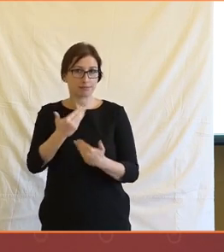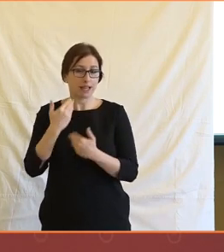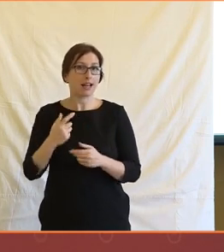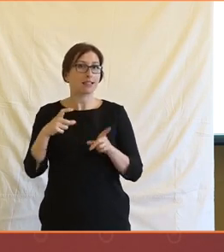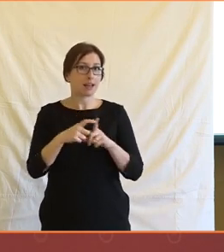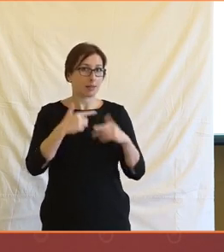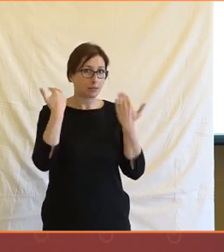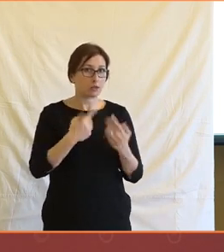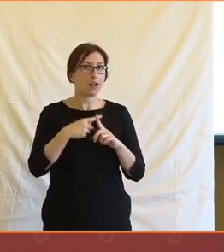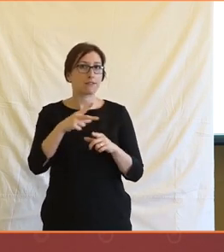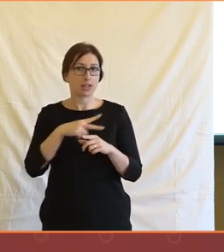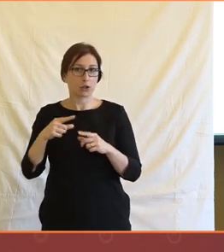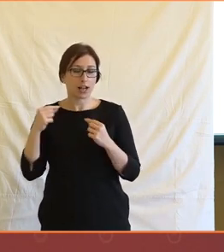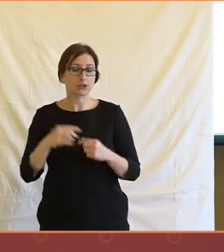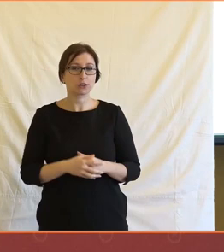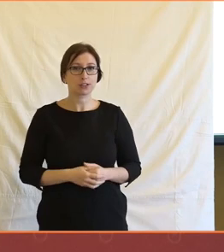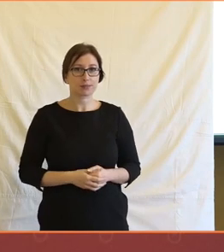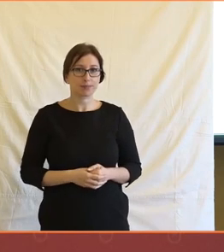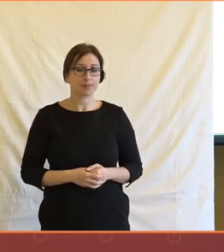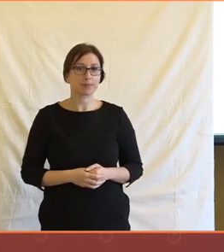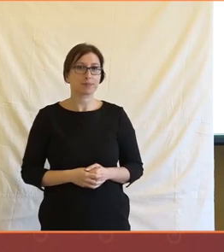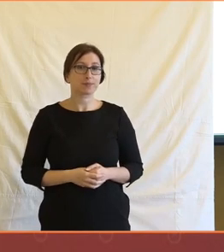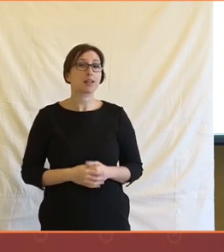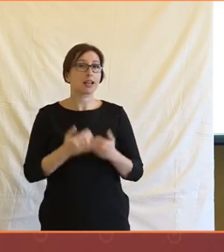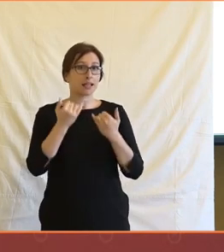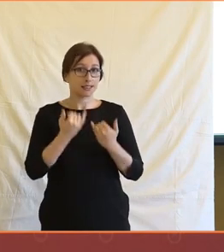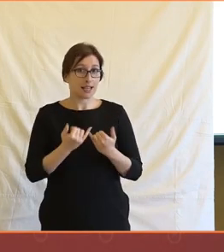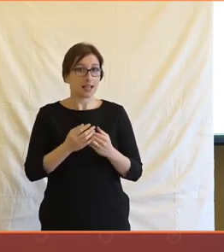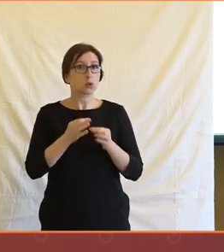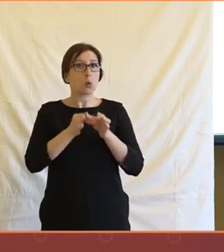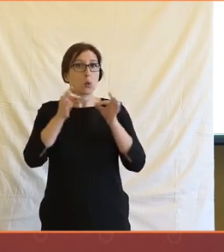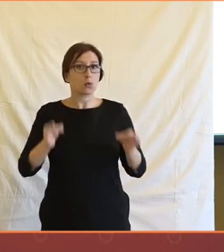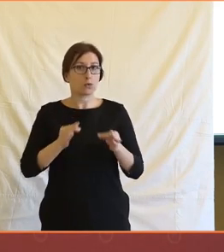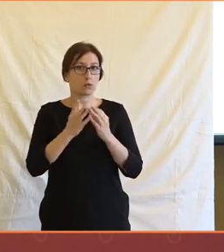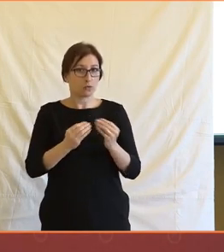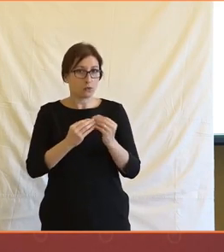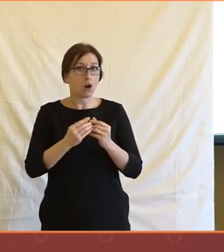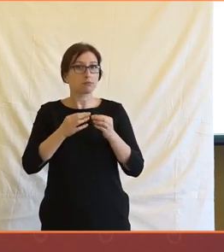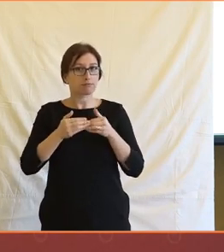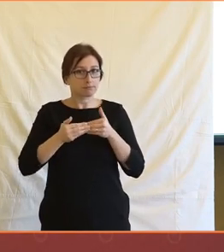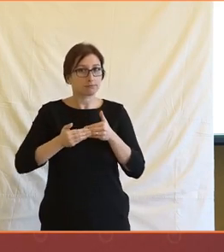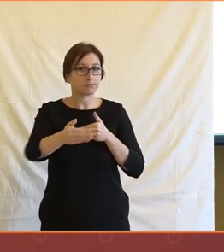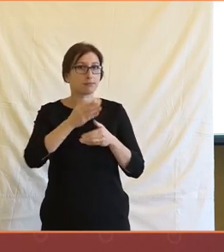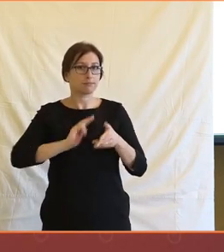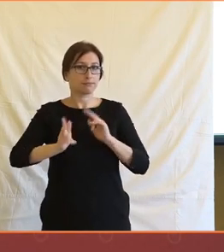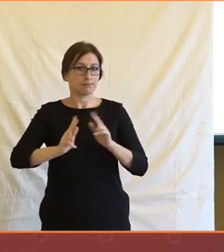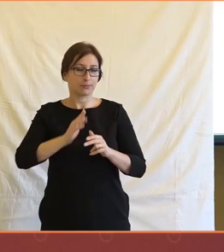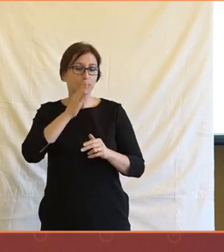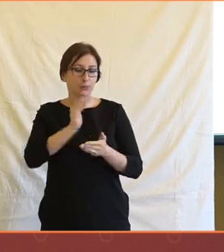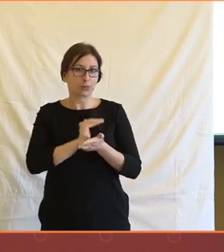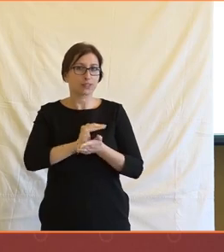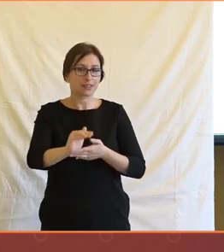Daně Prelové a Fedoru Krajčíkovi, kteří vám úvodní řeč a vlastně přivítání našeho norského